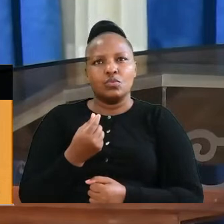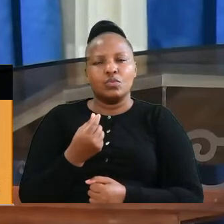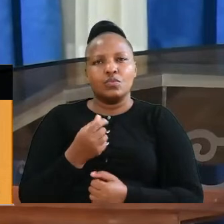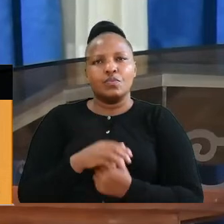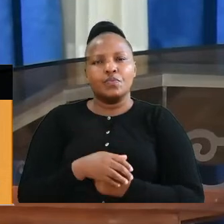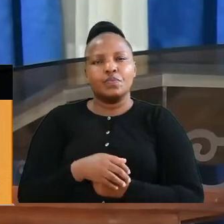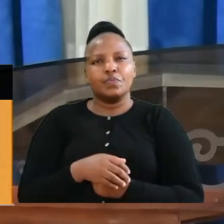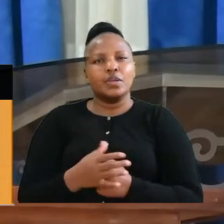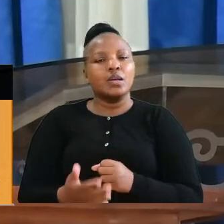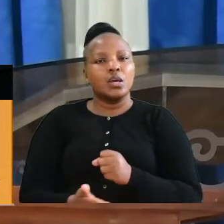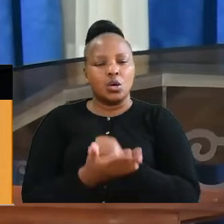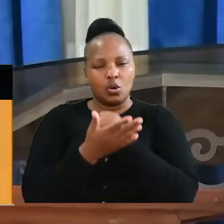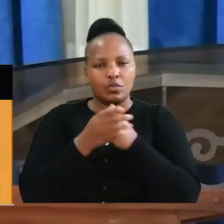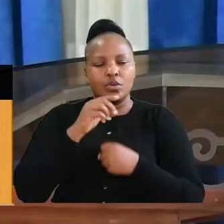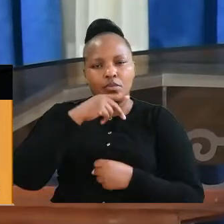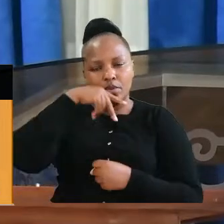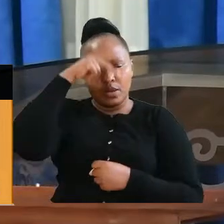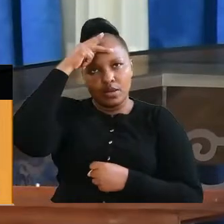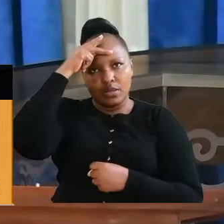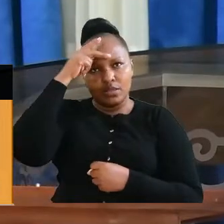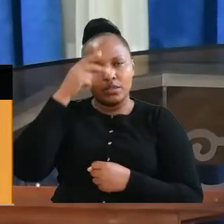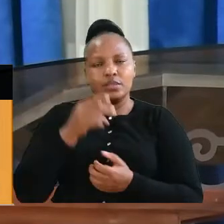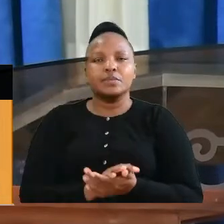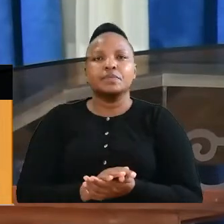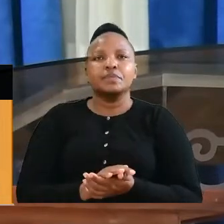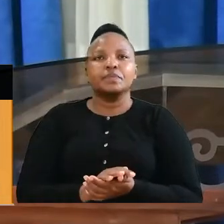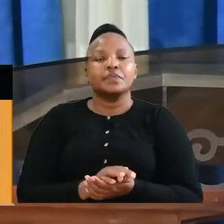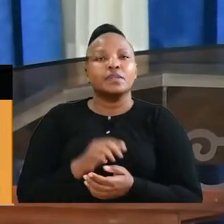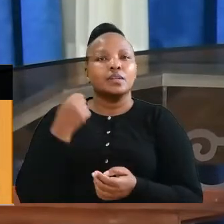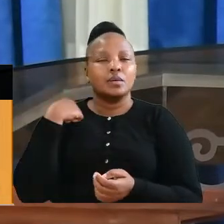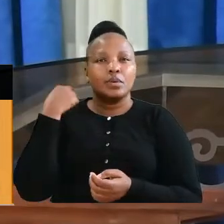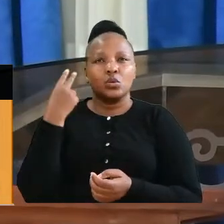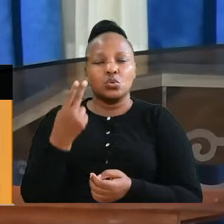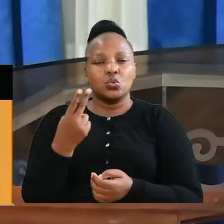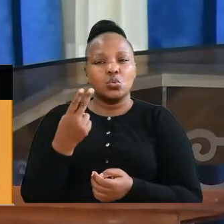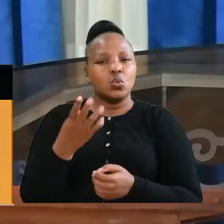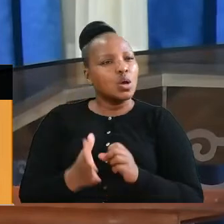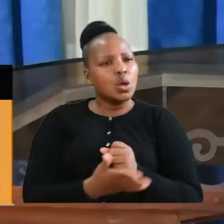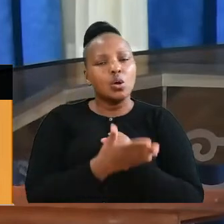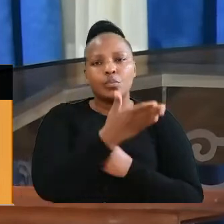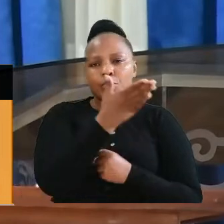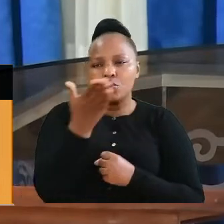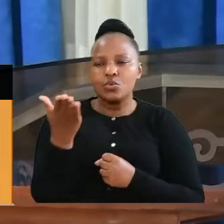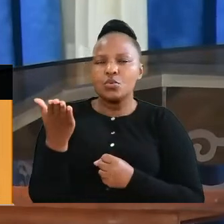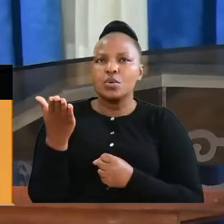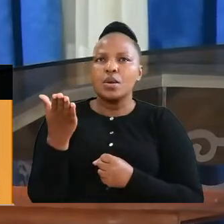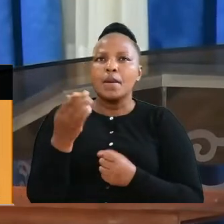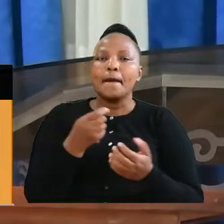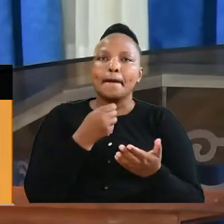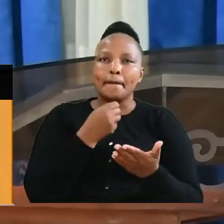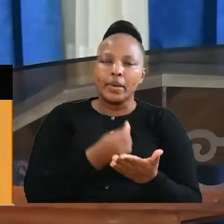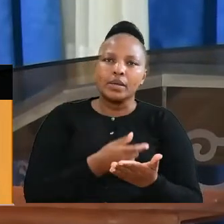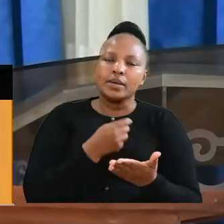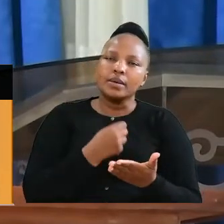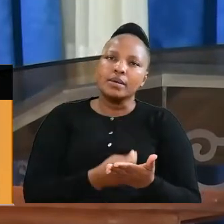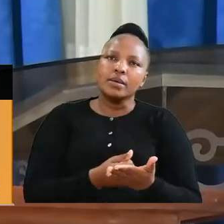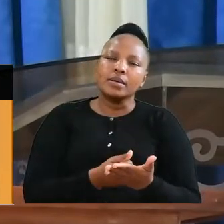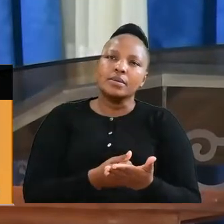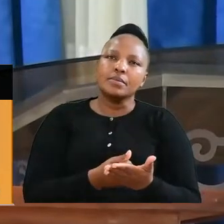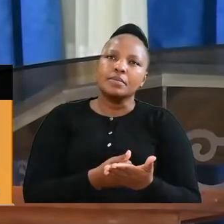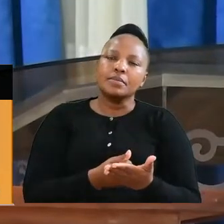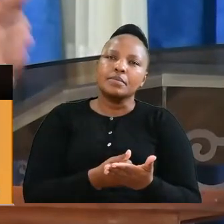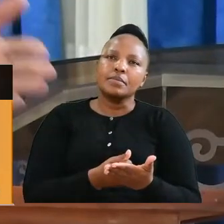inashughulikia mzazi. It's very low. And number 2, tunampa mzazi nafasi ya kutulipa karo